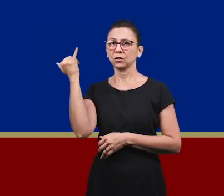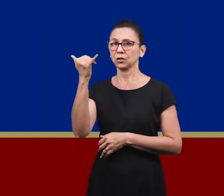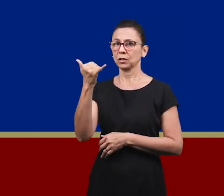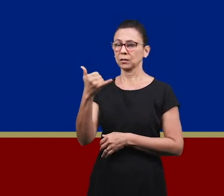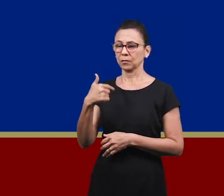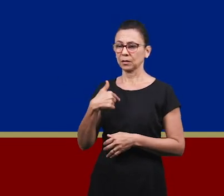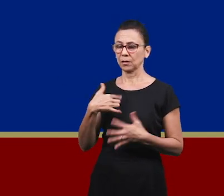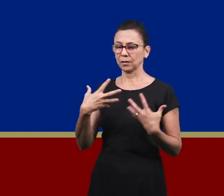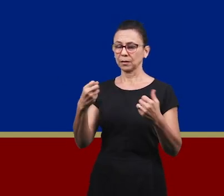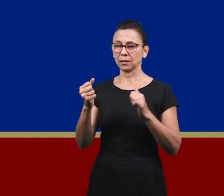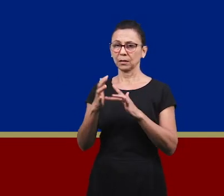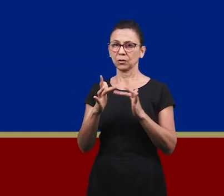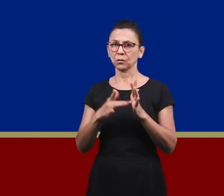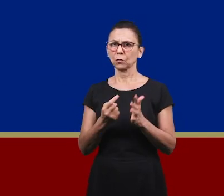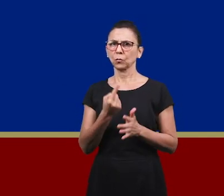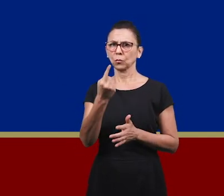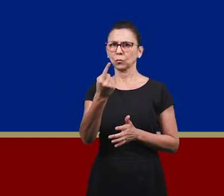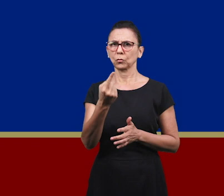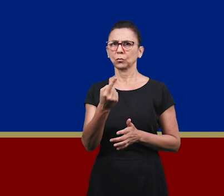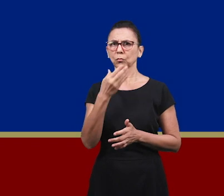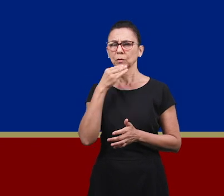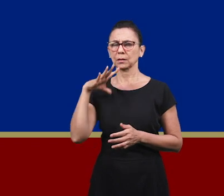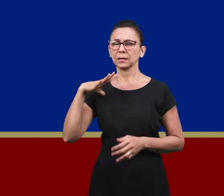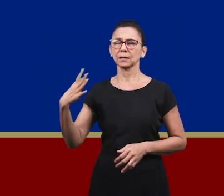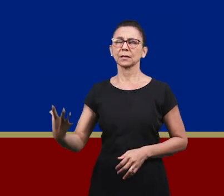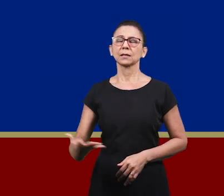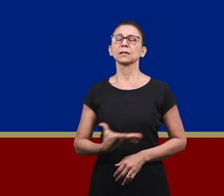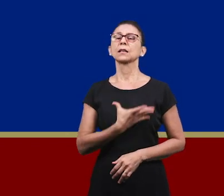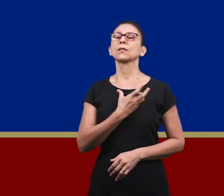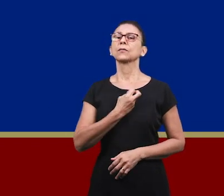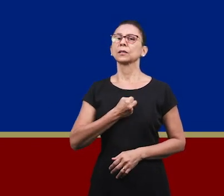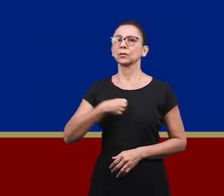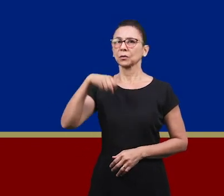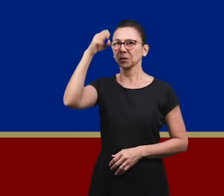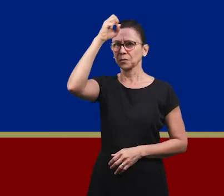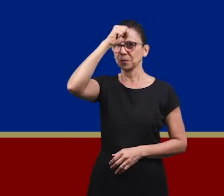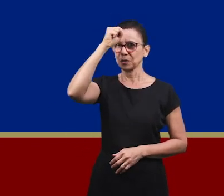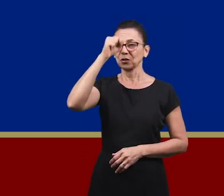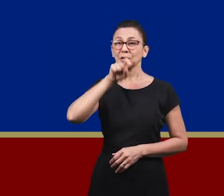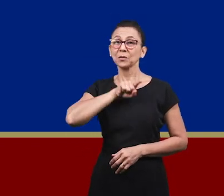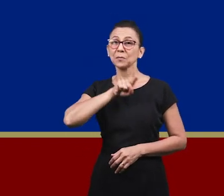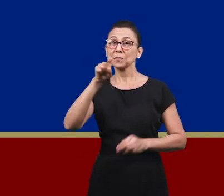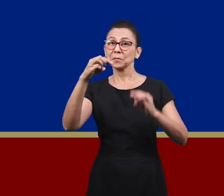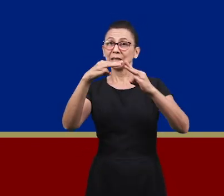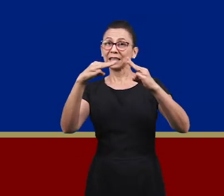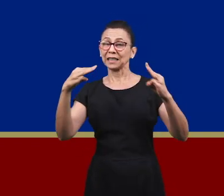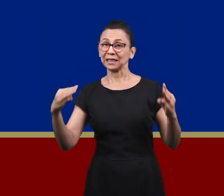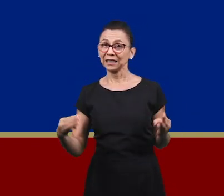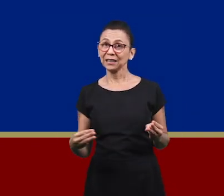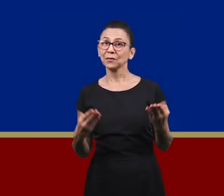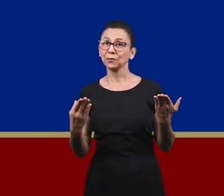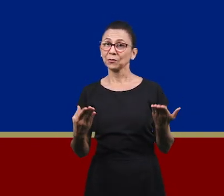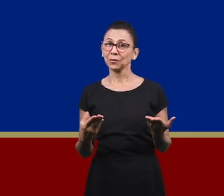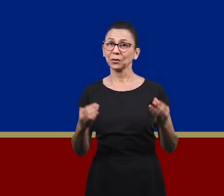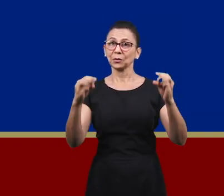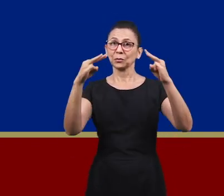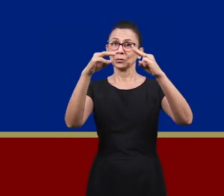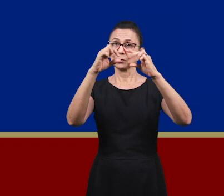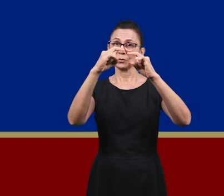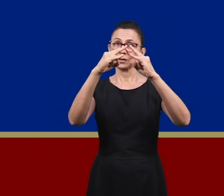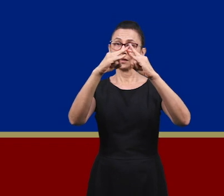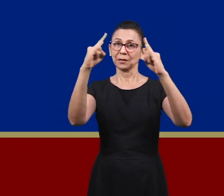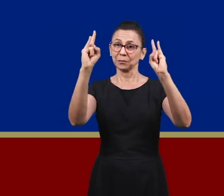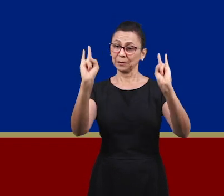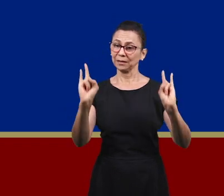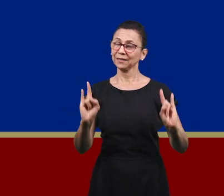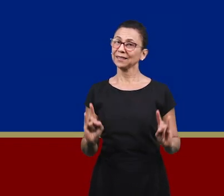mon sauveur, un des sujets appris au Manaim a été sur le tabernacle. Aujourd'hui,